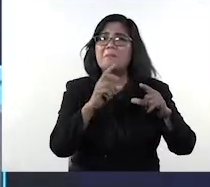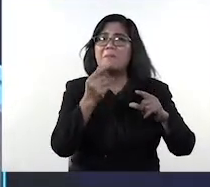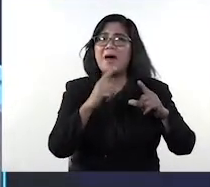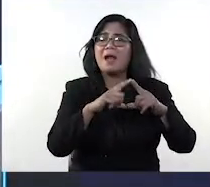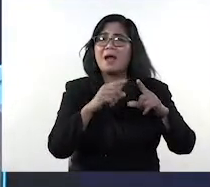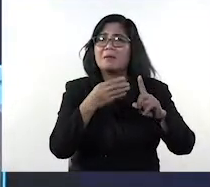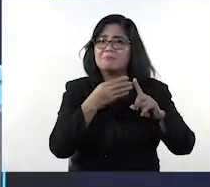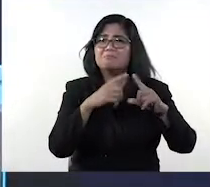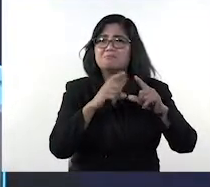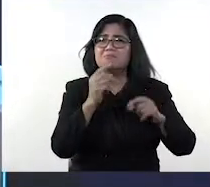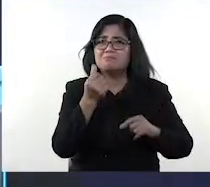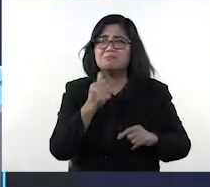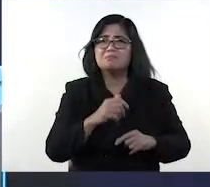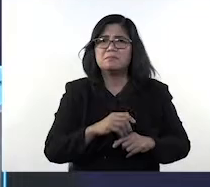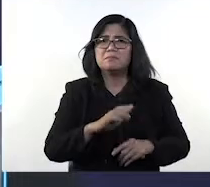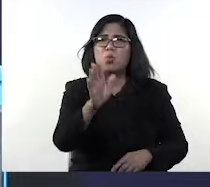sejarah